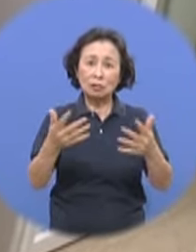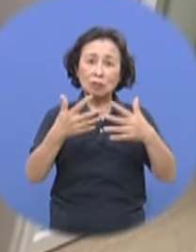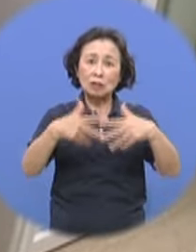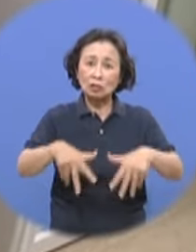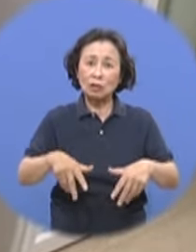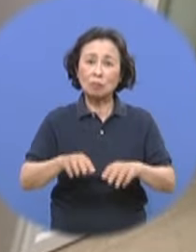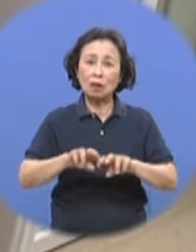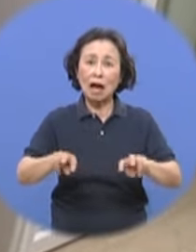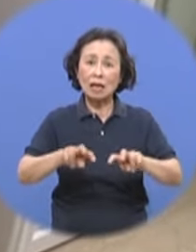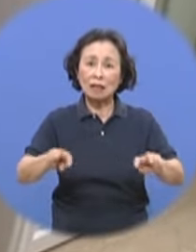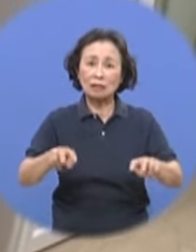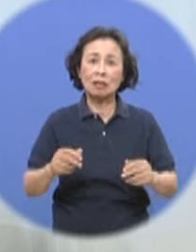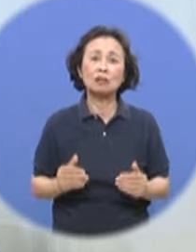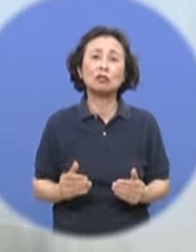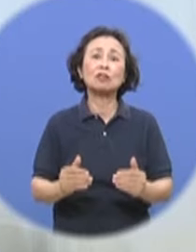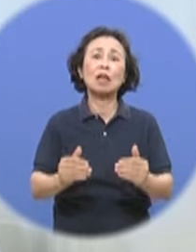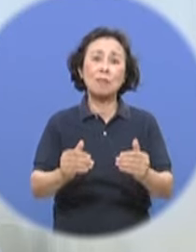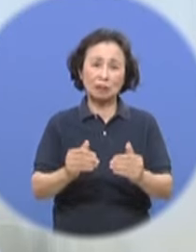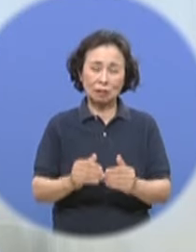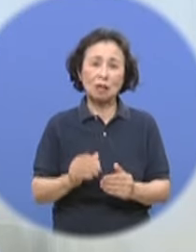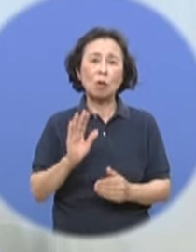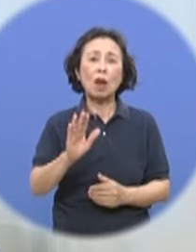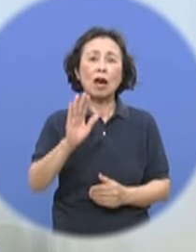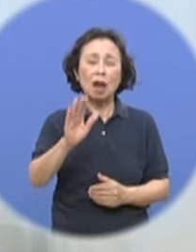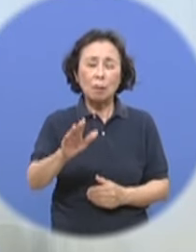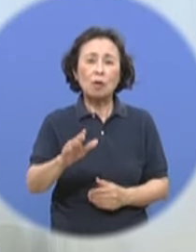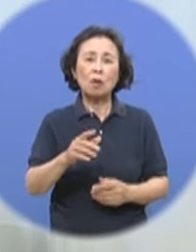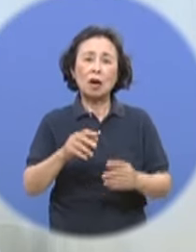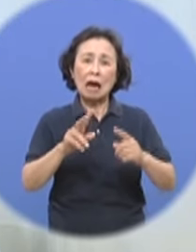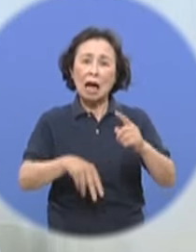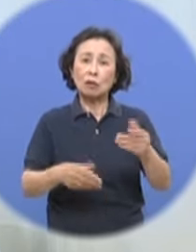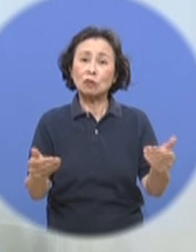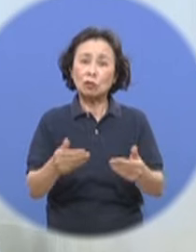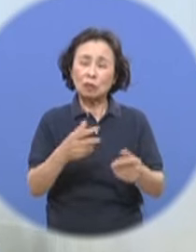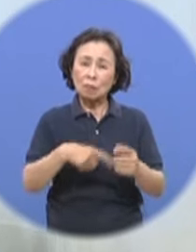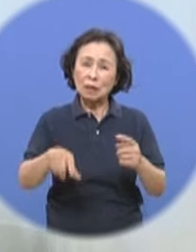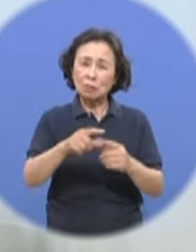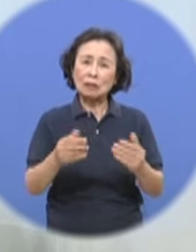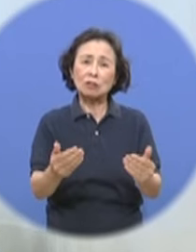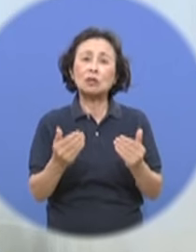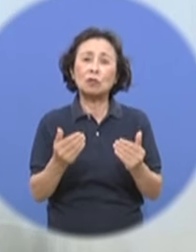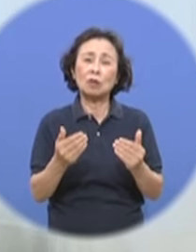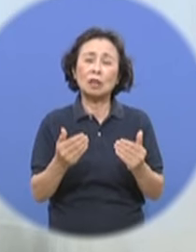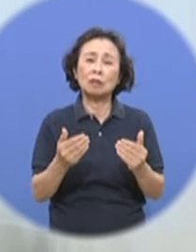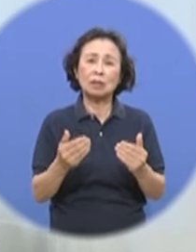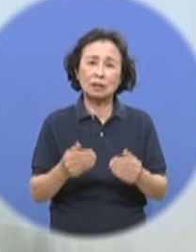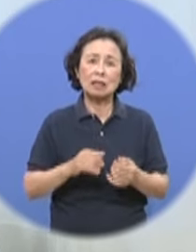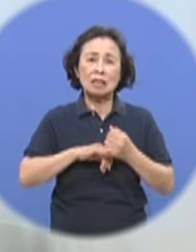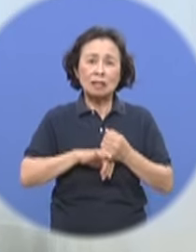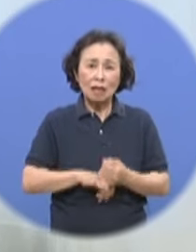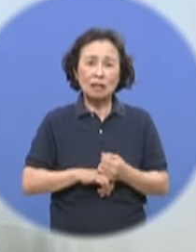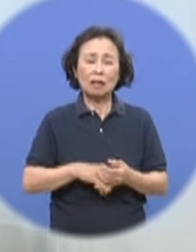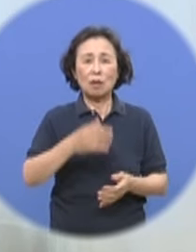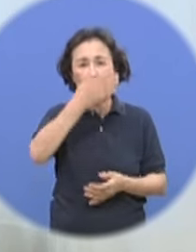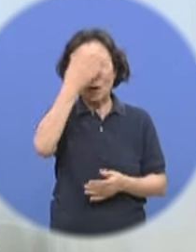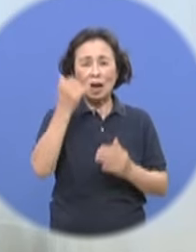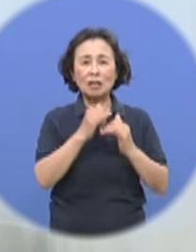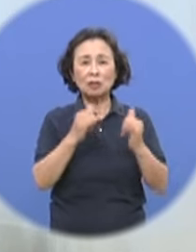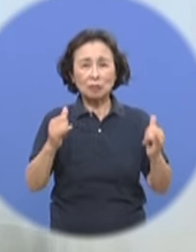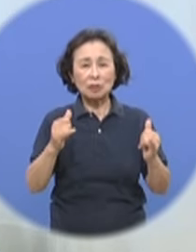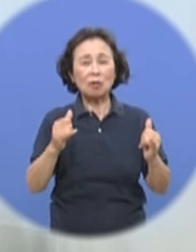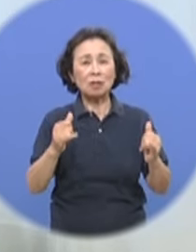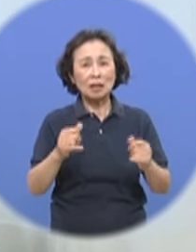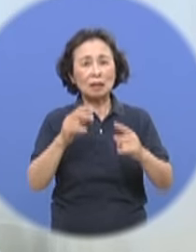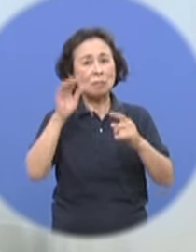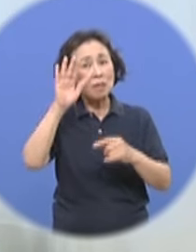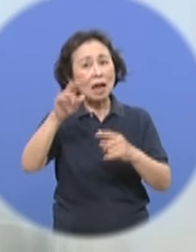ます。介護の仕事はこれからますますニーズが高まる仕事です。ぜひ若い世代の方々にも未来の介護に興味を持っていただ